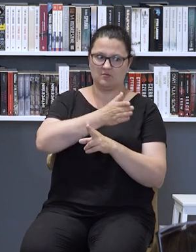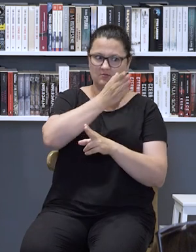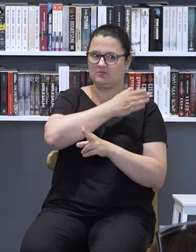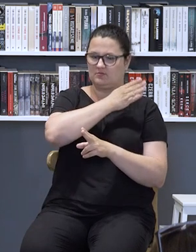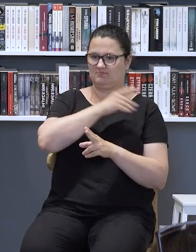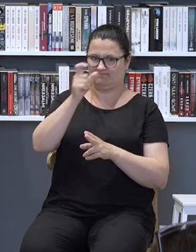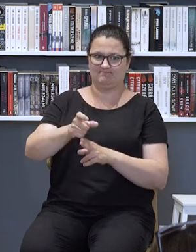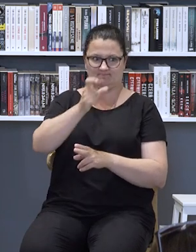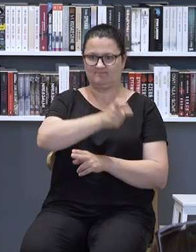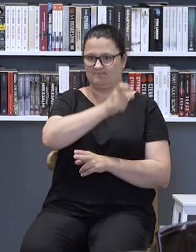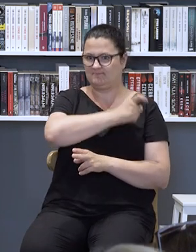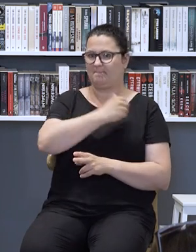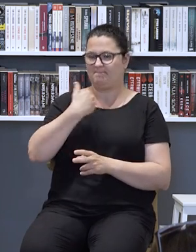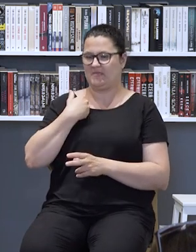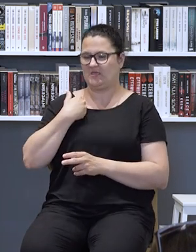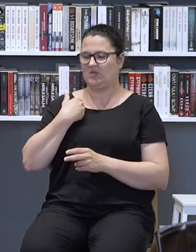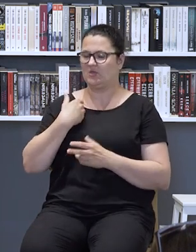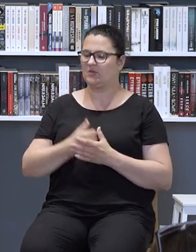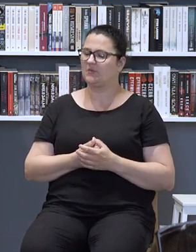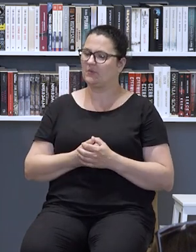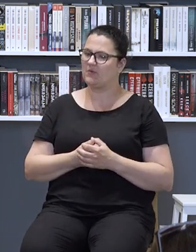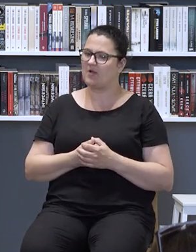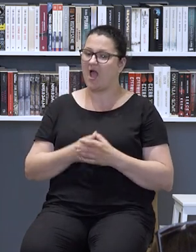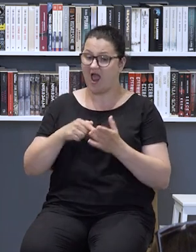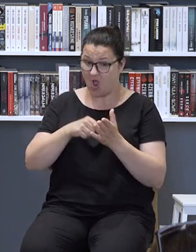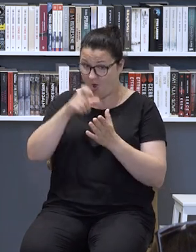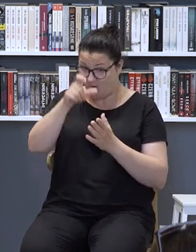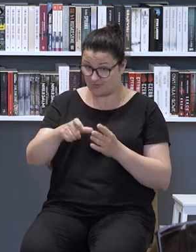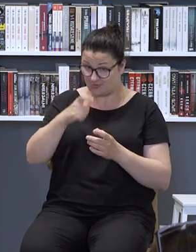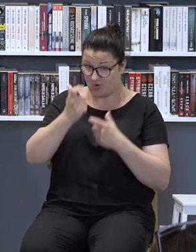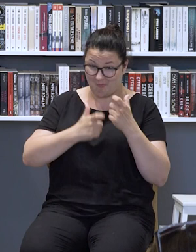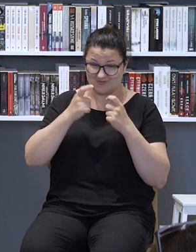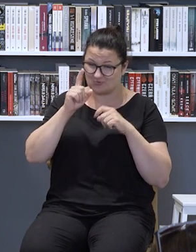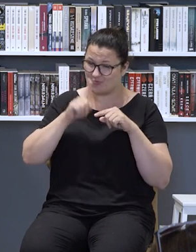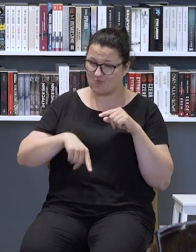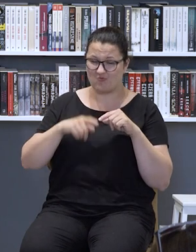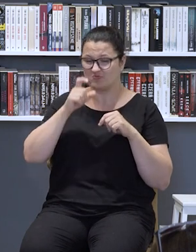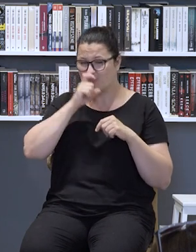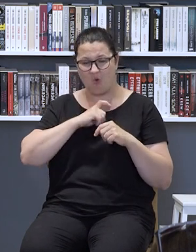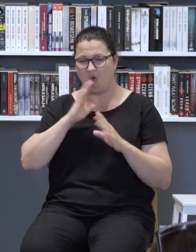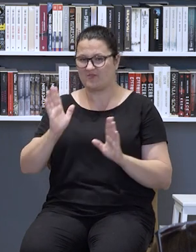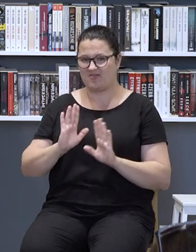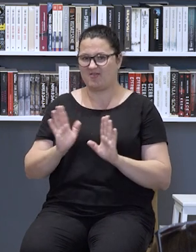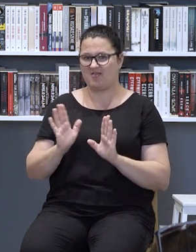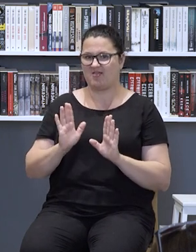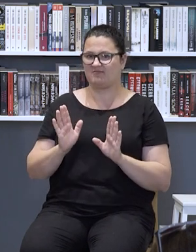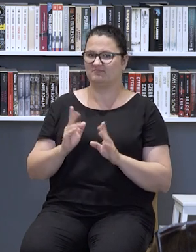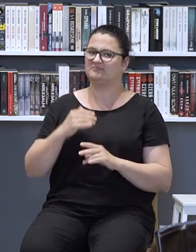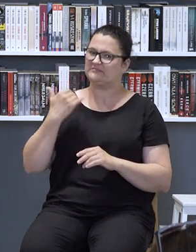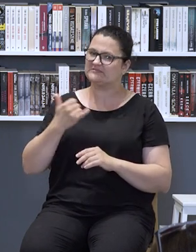No ale to nie jest to nie jest ten, kto dokonuje zła, prawda? Bo za każdym razem to